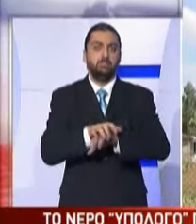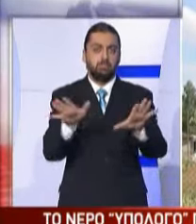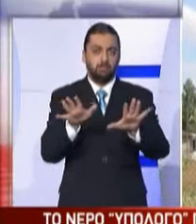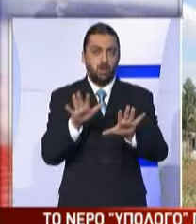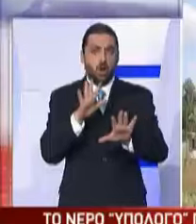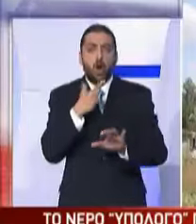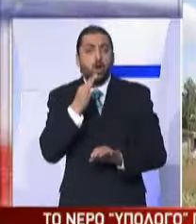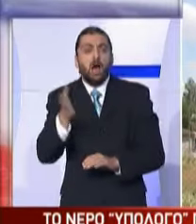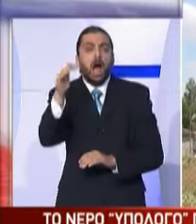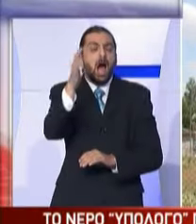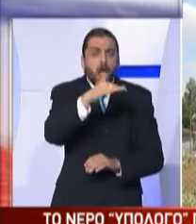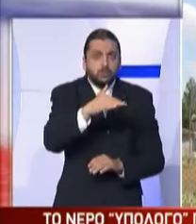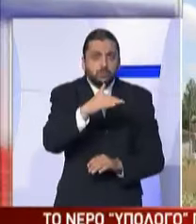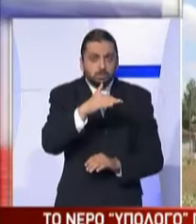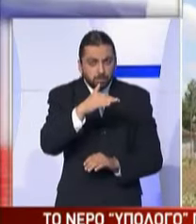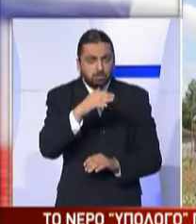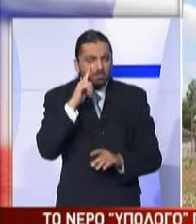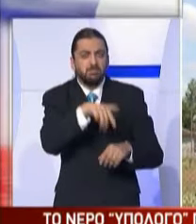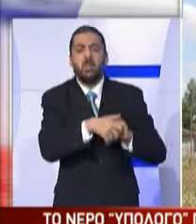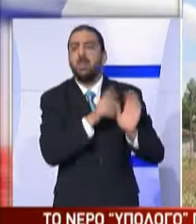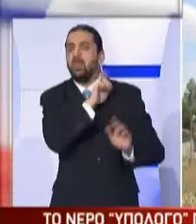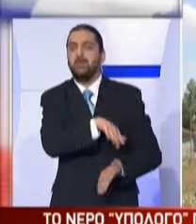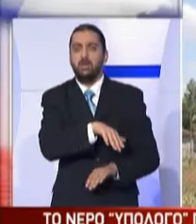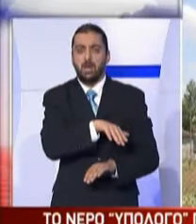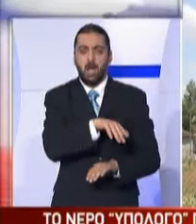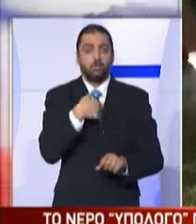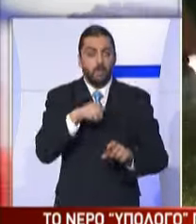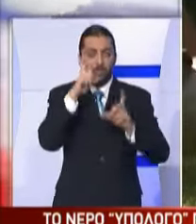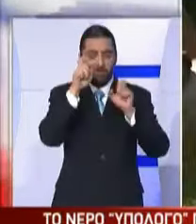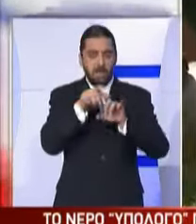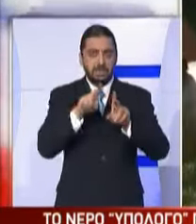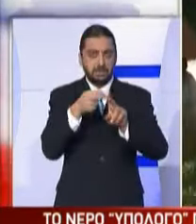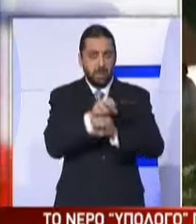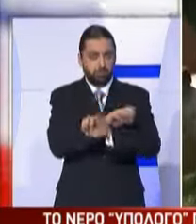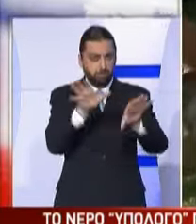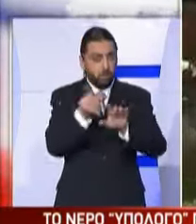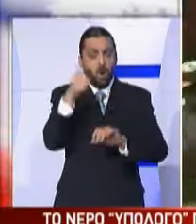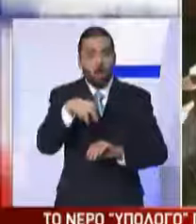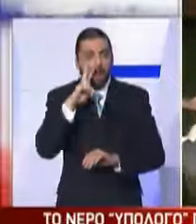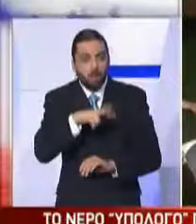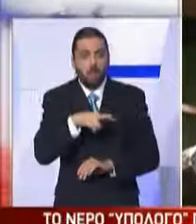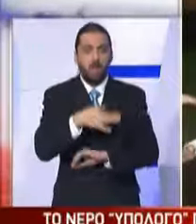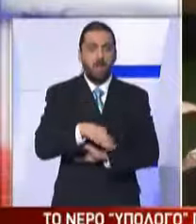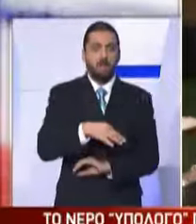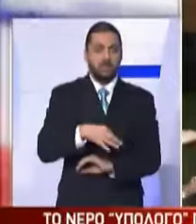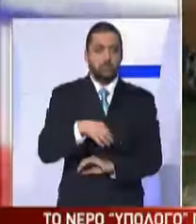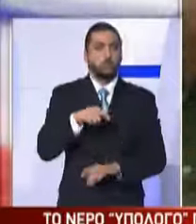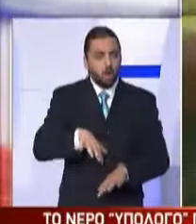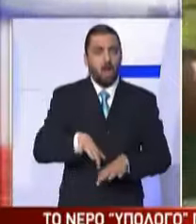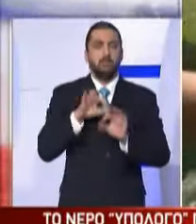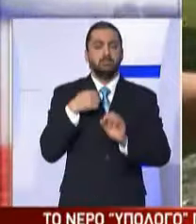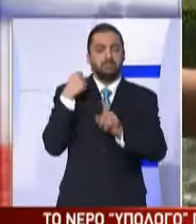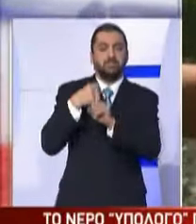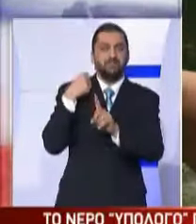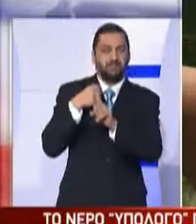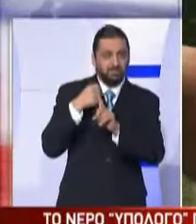θέμα. Έτσι ευαισθητοποιήθηκαν όλοι και ξεκίνησε η ιστορία να παλεύουμε για το νερό, να κατακτήσουμε,